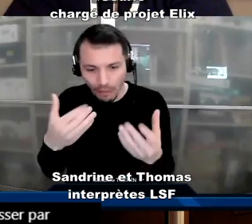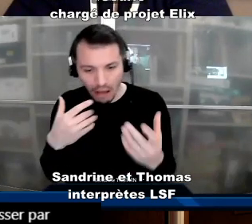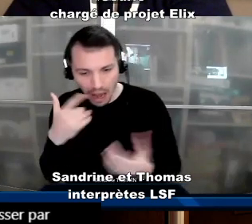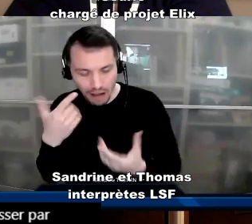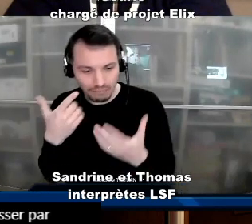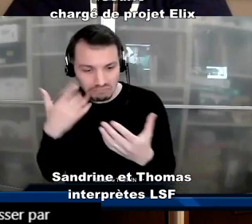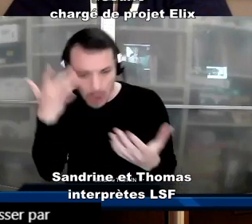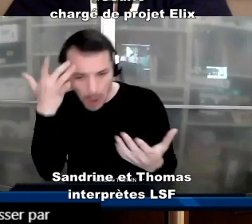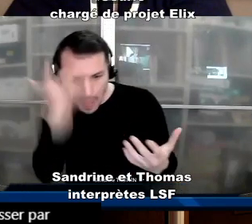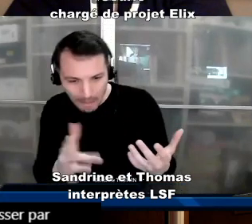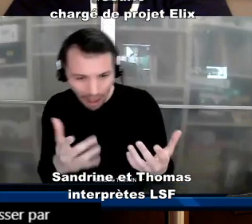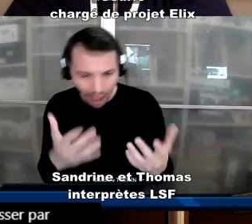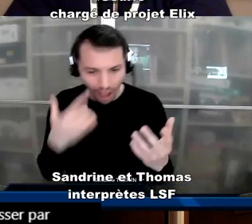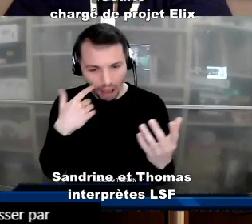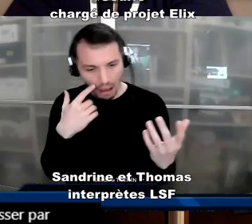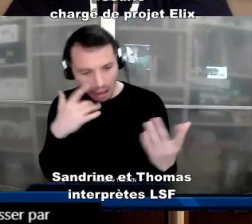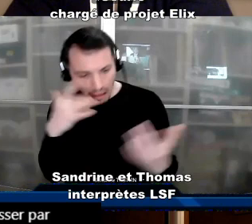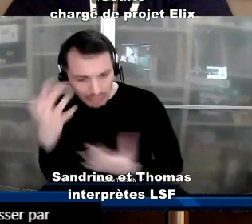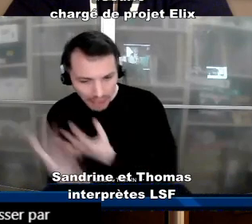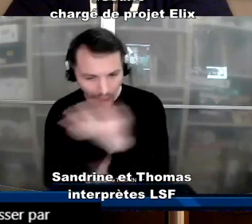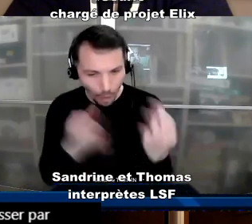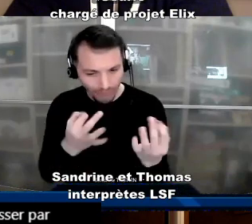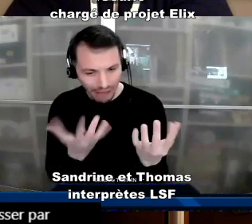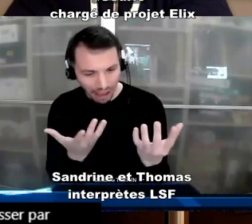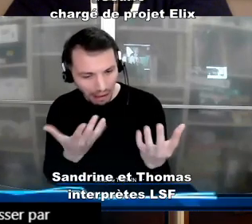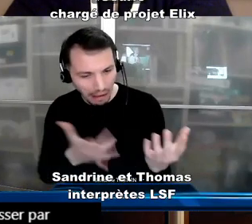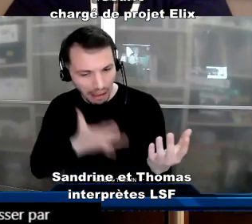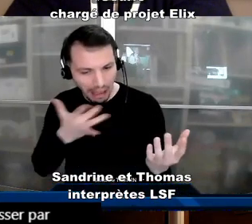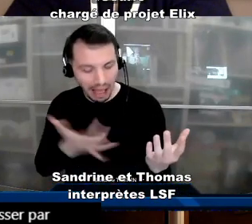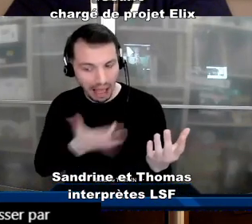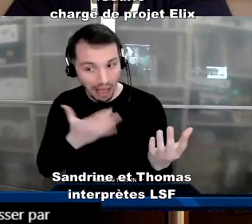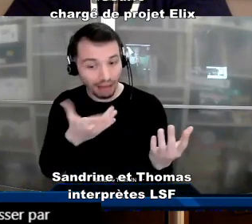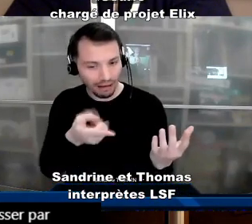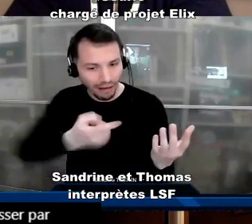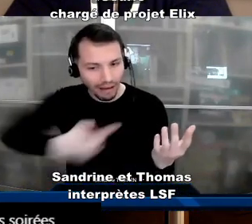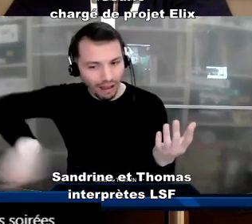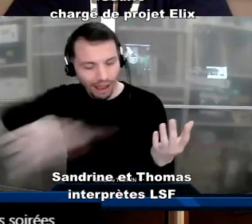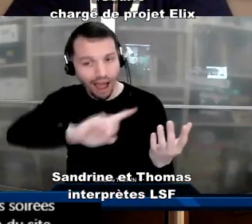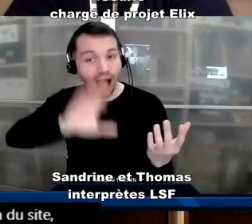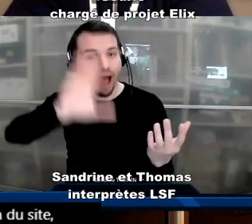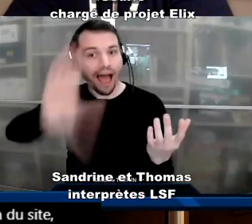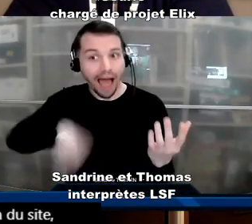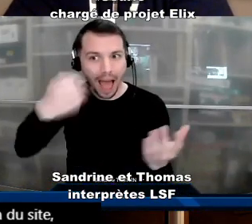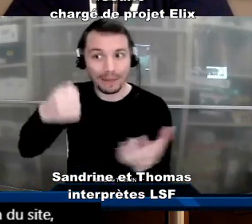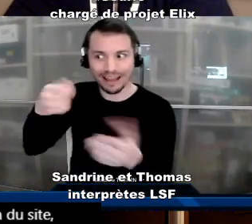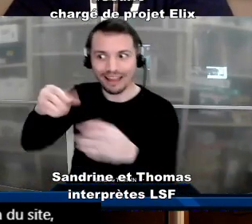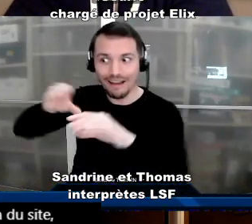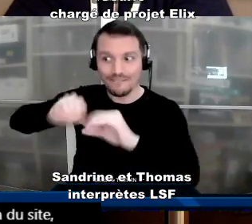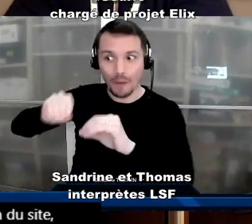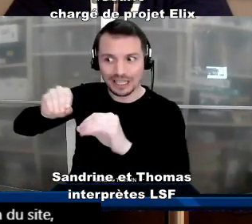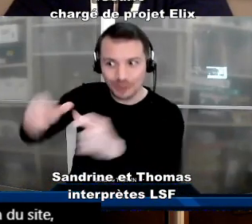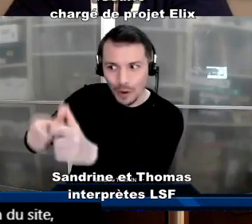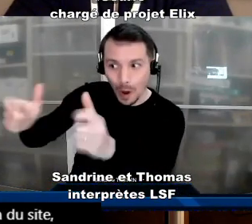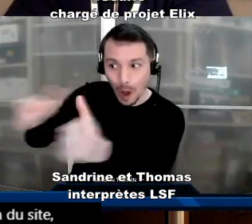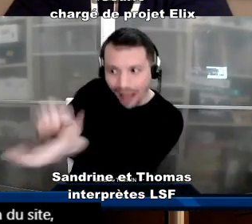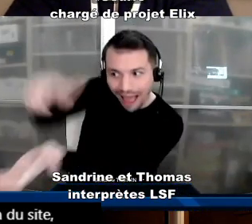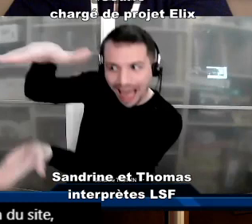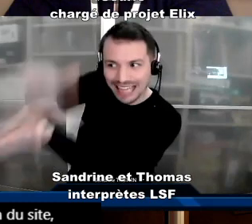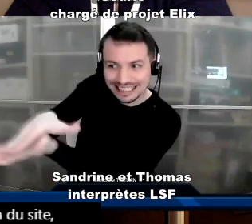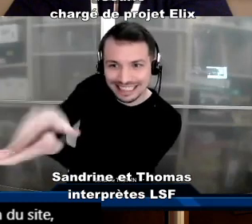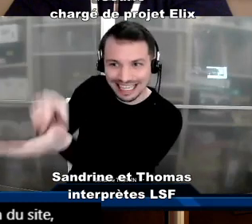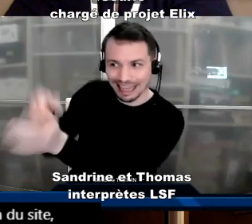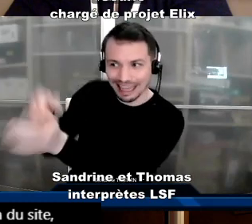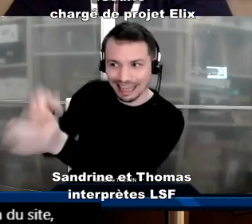langue. Et le but ultime, c'est que ça intéresse tout le monde et que tout le monde s'inscrive en formation et qu'il y ait de plus en plus de